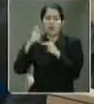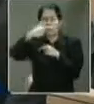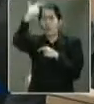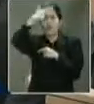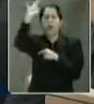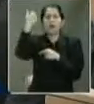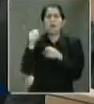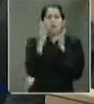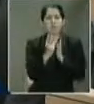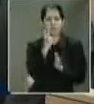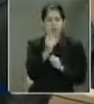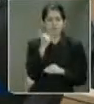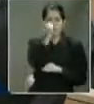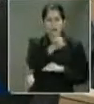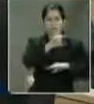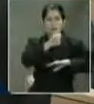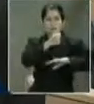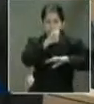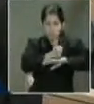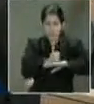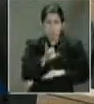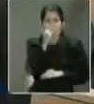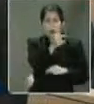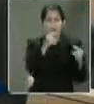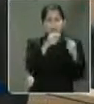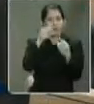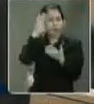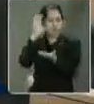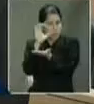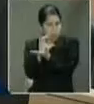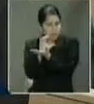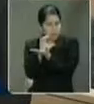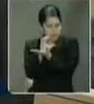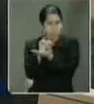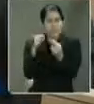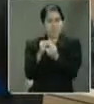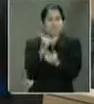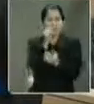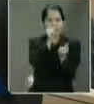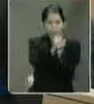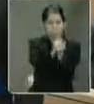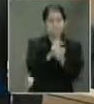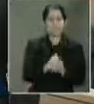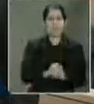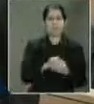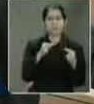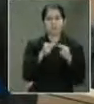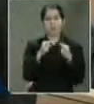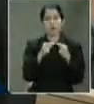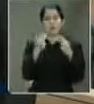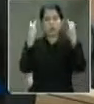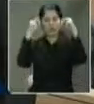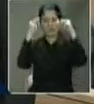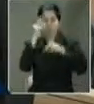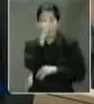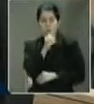ฮะผมย้ำกับที่ประธานอีกครั้งหนึ่งวันที่นายกประกาศพระราชกำหน